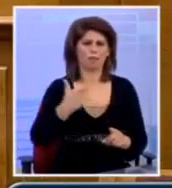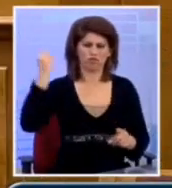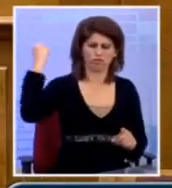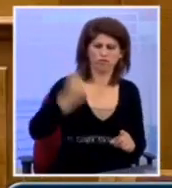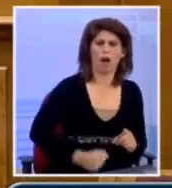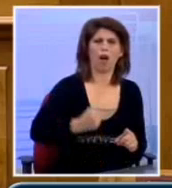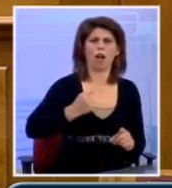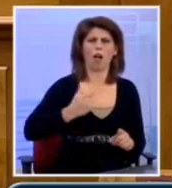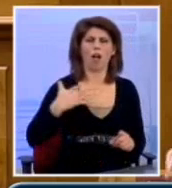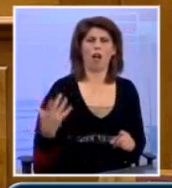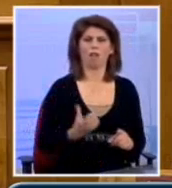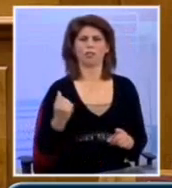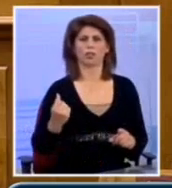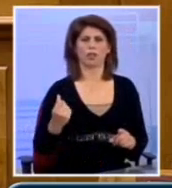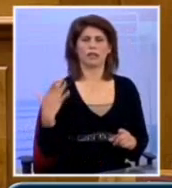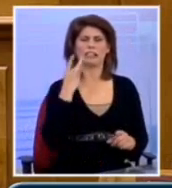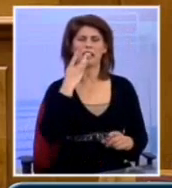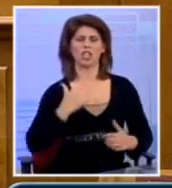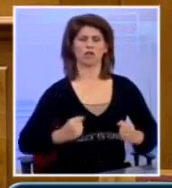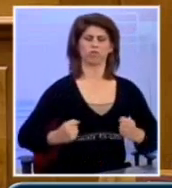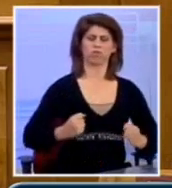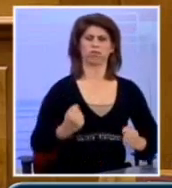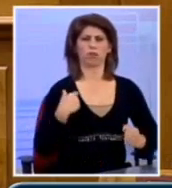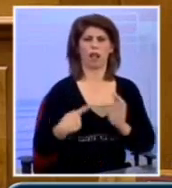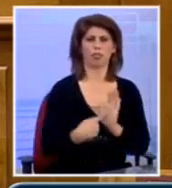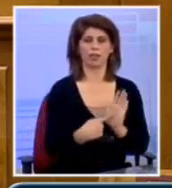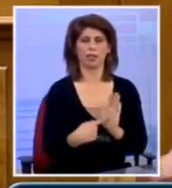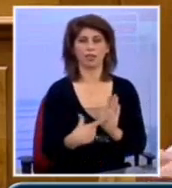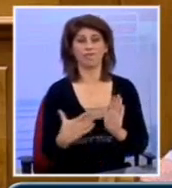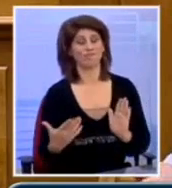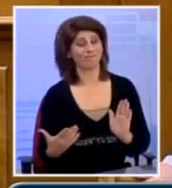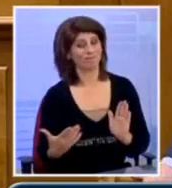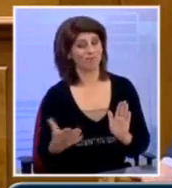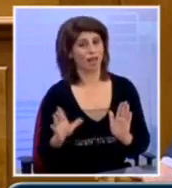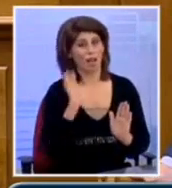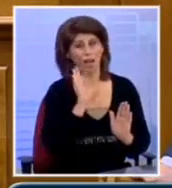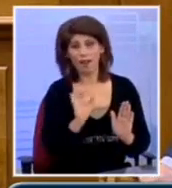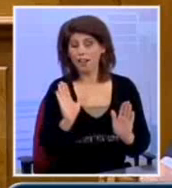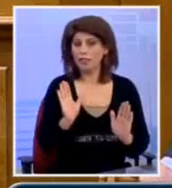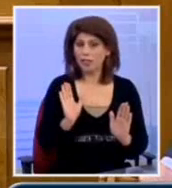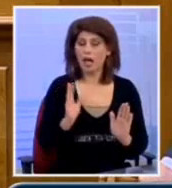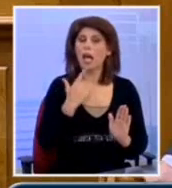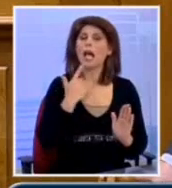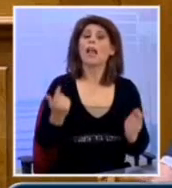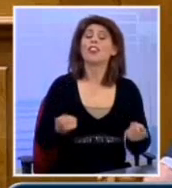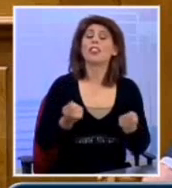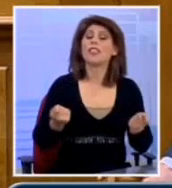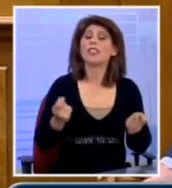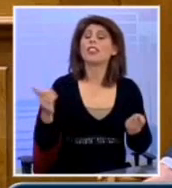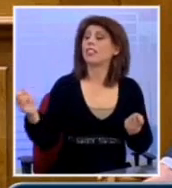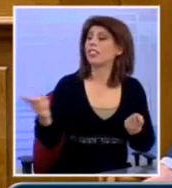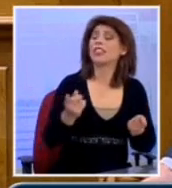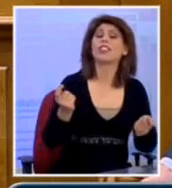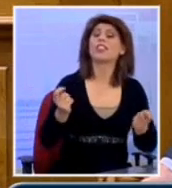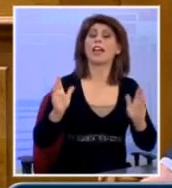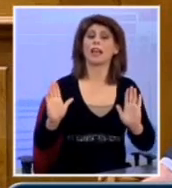τραπέζι και να παριστάνετε τους σκληρούς. Αλήθεια όμως, γιατί δεν κάνατε το ίδιο